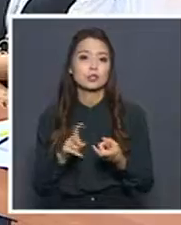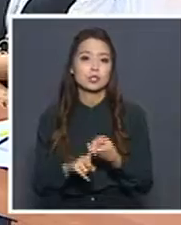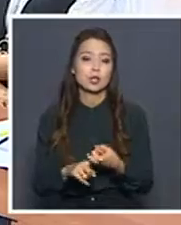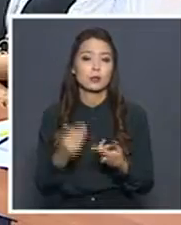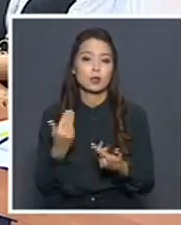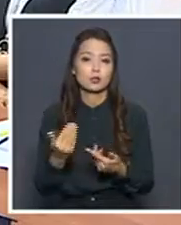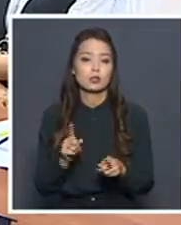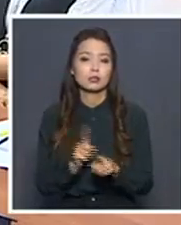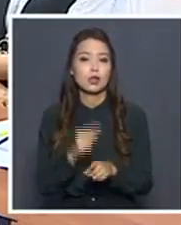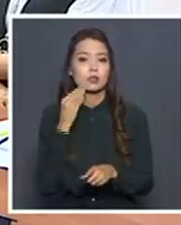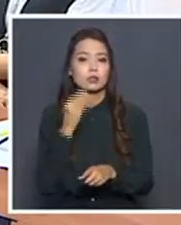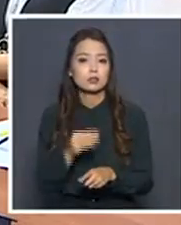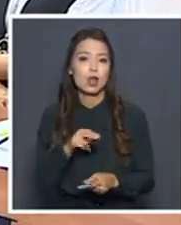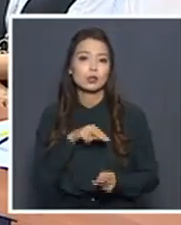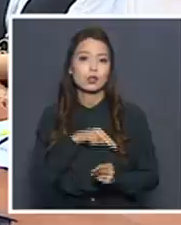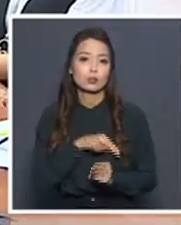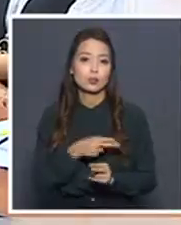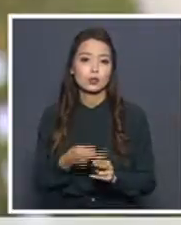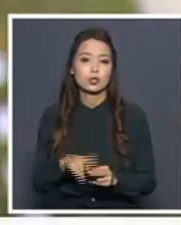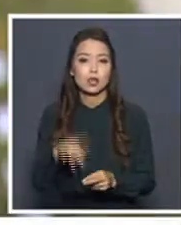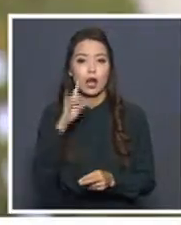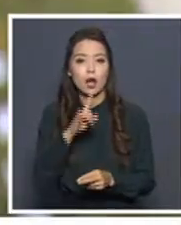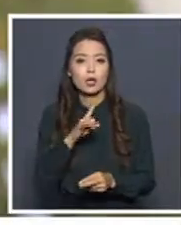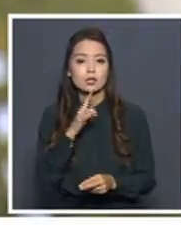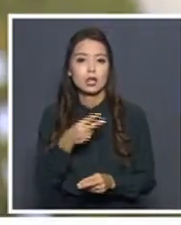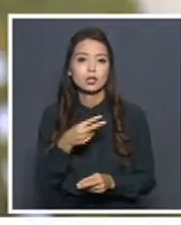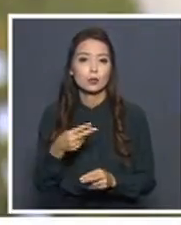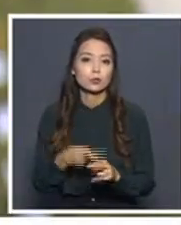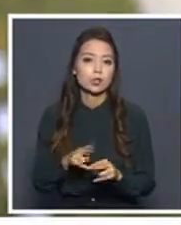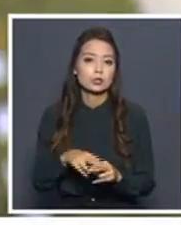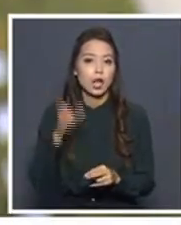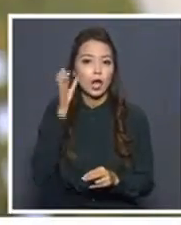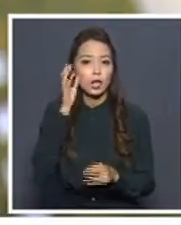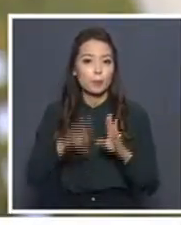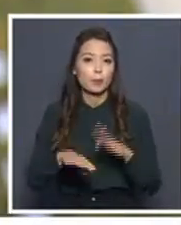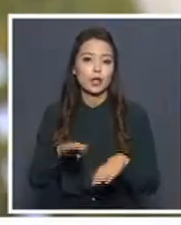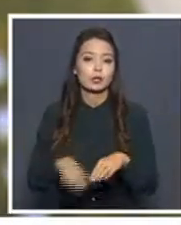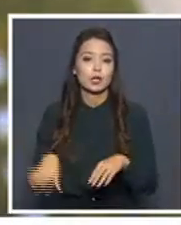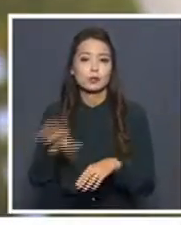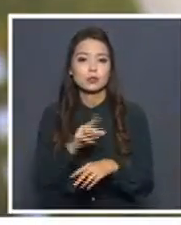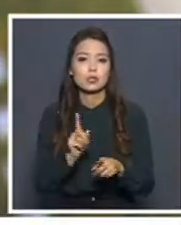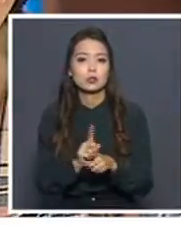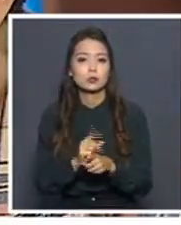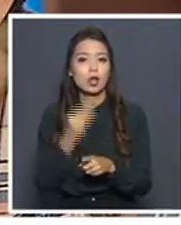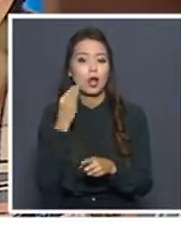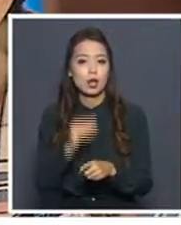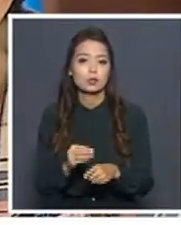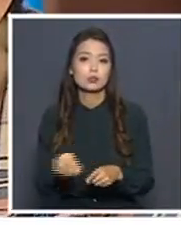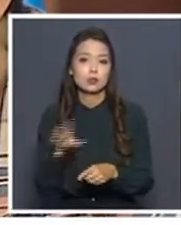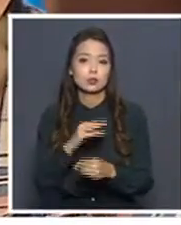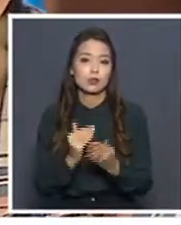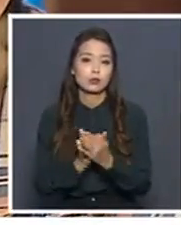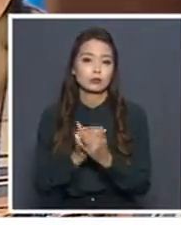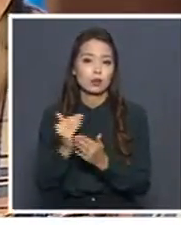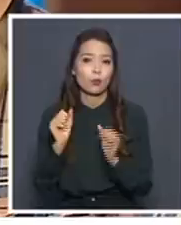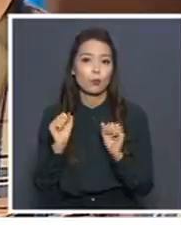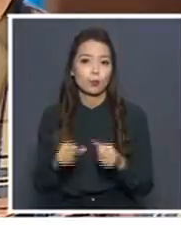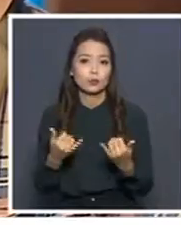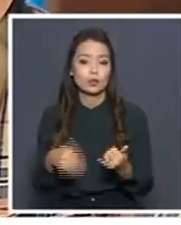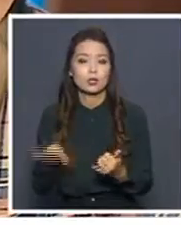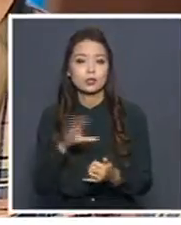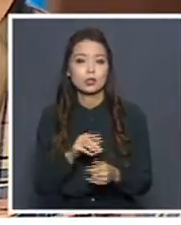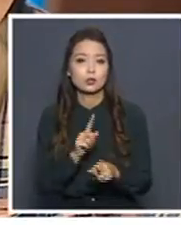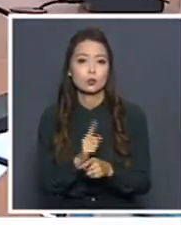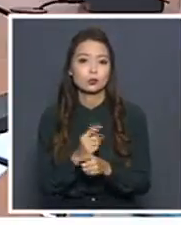еңбектерінен бастау алатын қазақ терминологиясының ғылыми практикалық мәселелері үздіксіз зерттеліп келеді. Себебі ол қоғамның